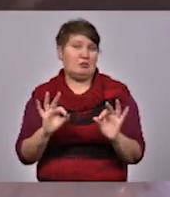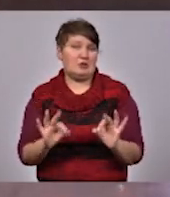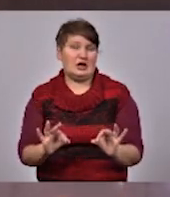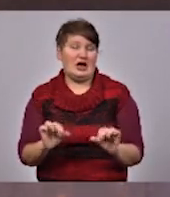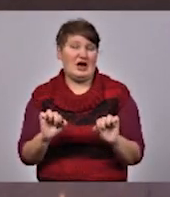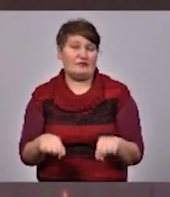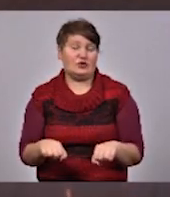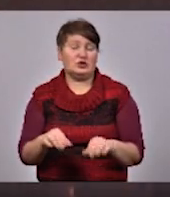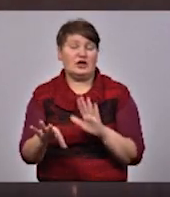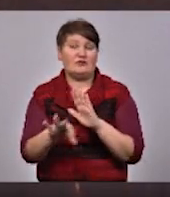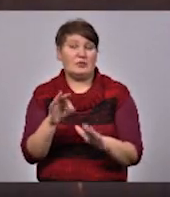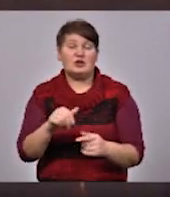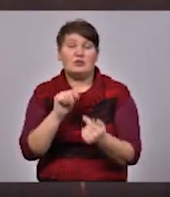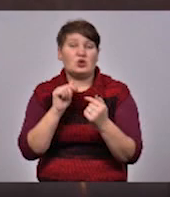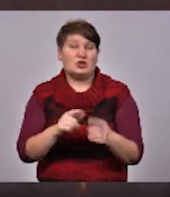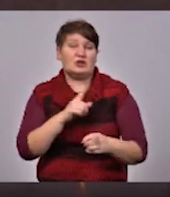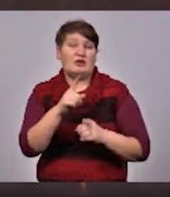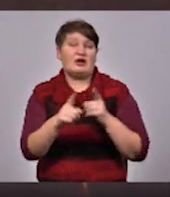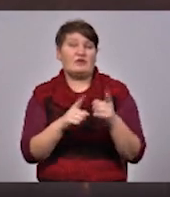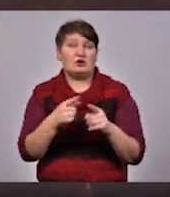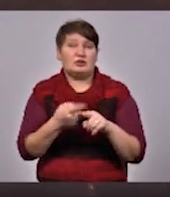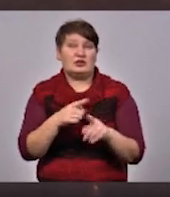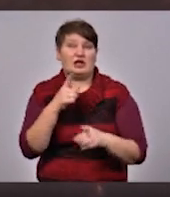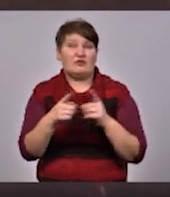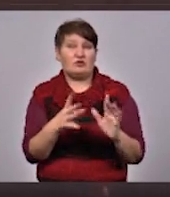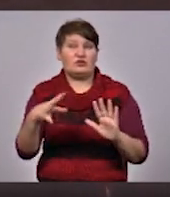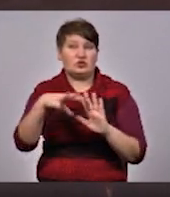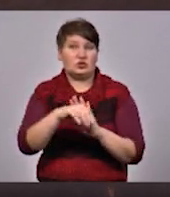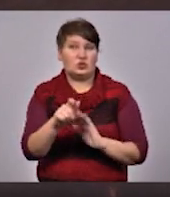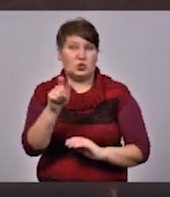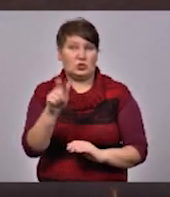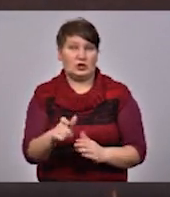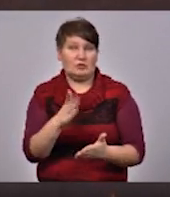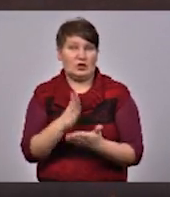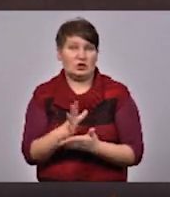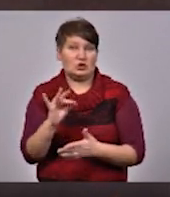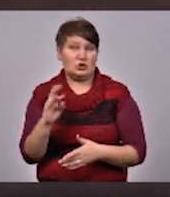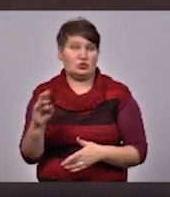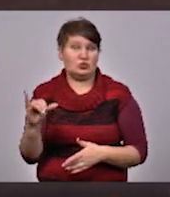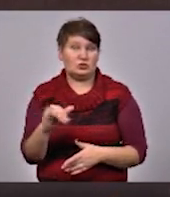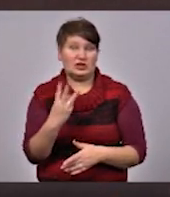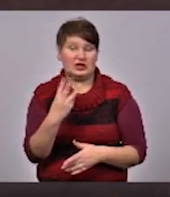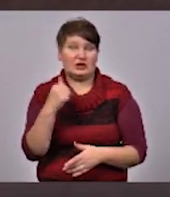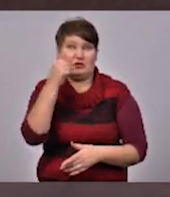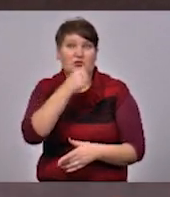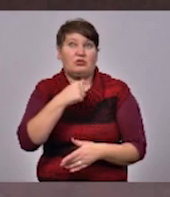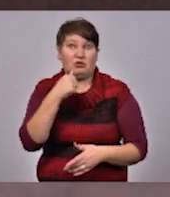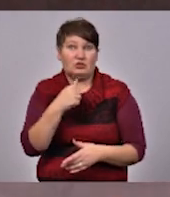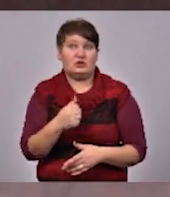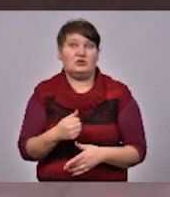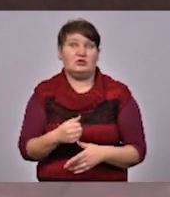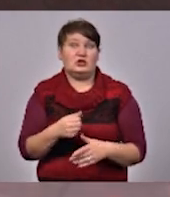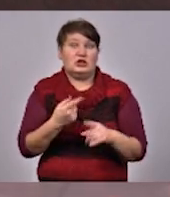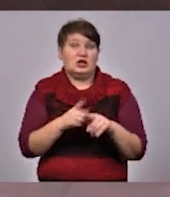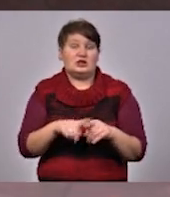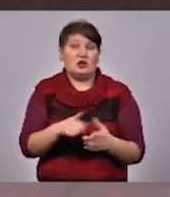проти реформи. Просто люди, дана реформа включає в себе те, що люди мають інтернатуру 3 роки і ще резидентуру 3 роки. Тобто це